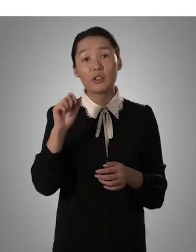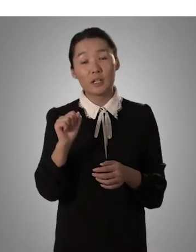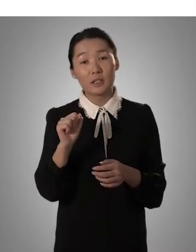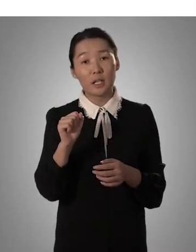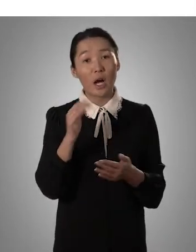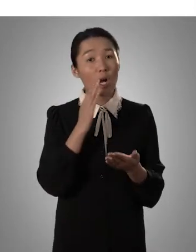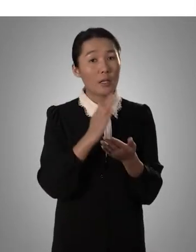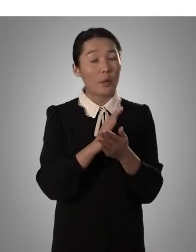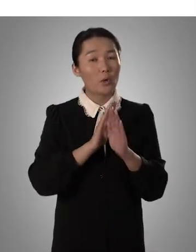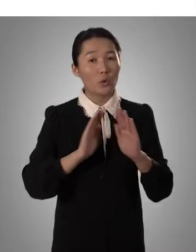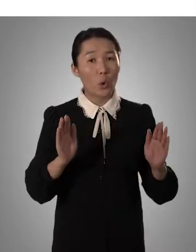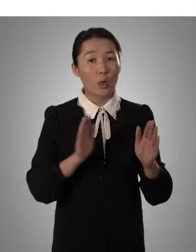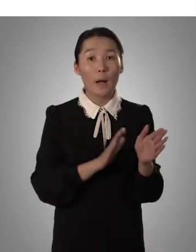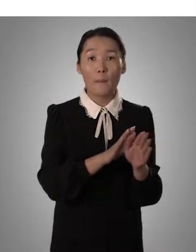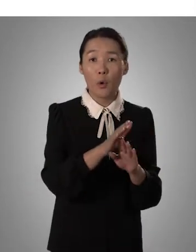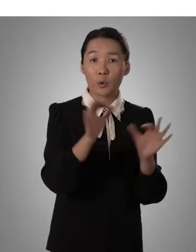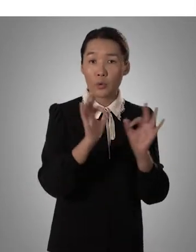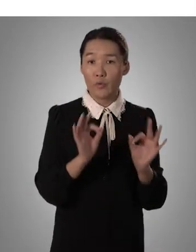полную форму